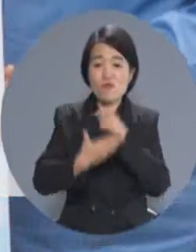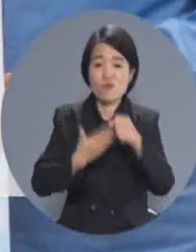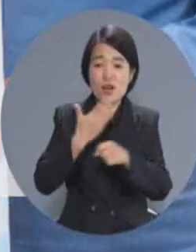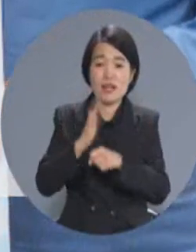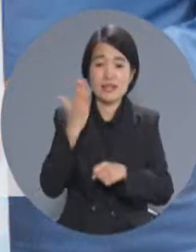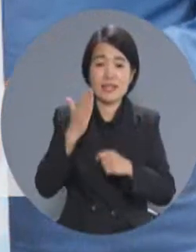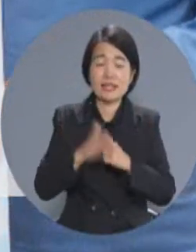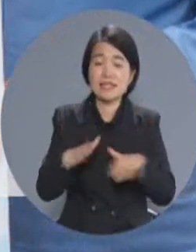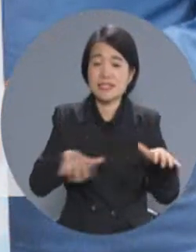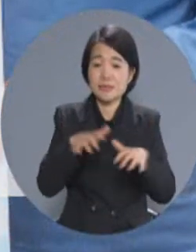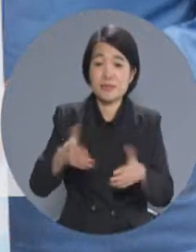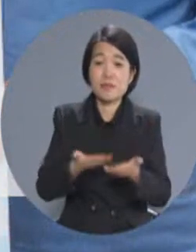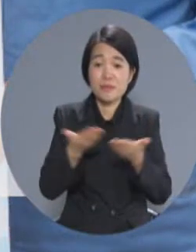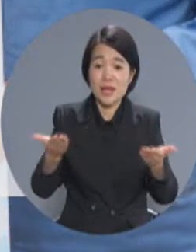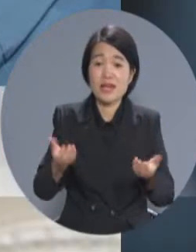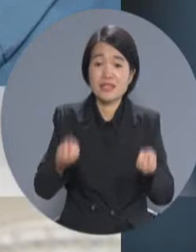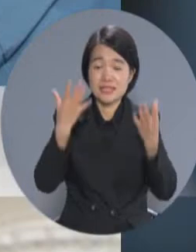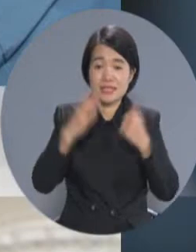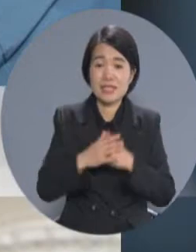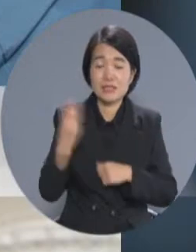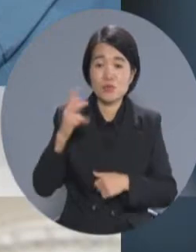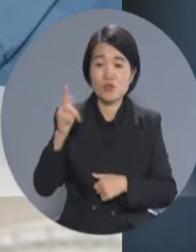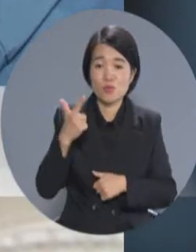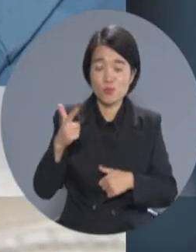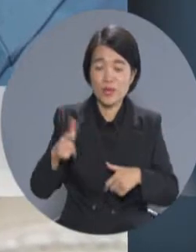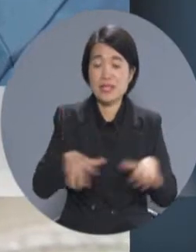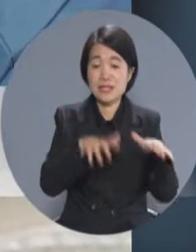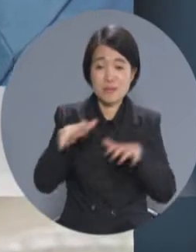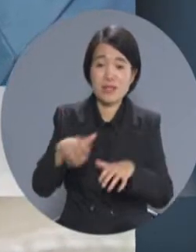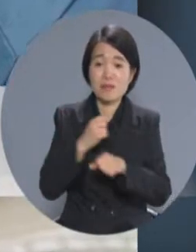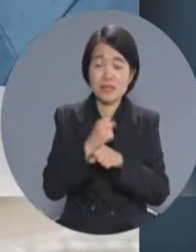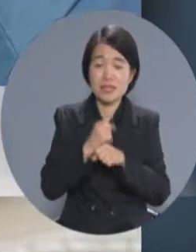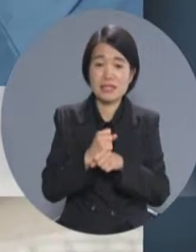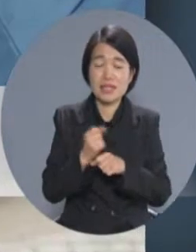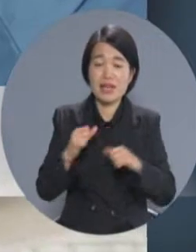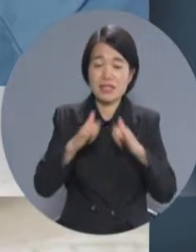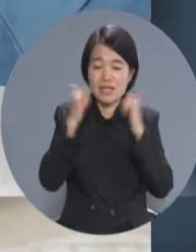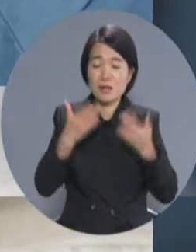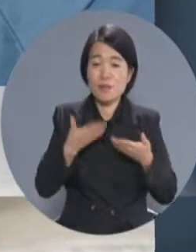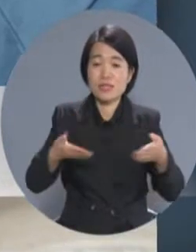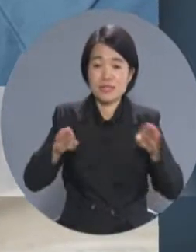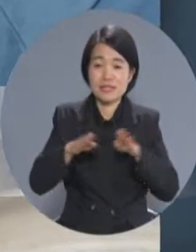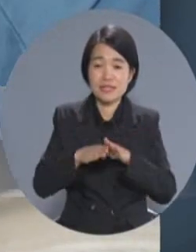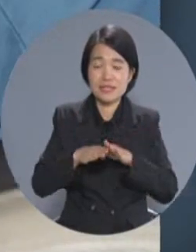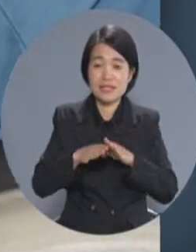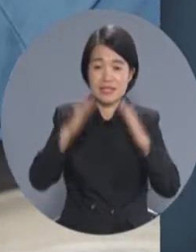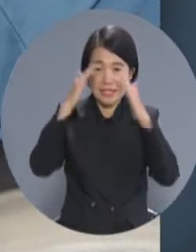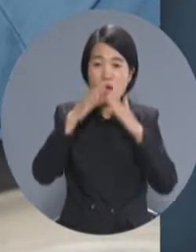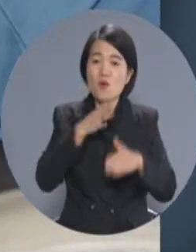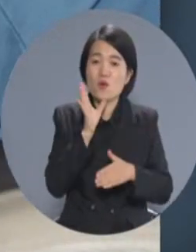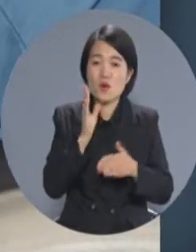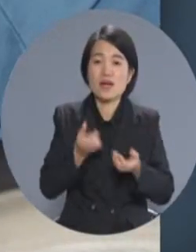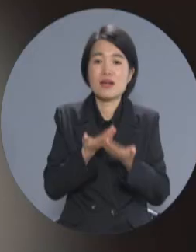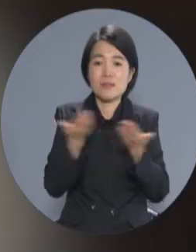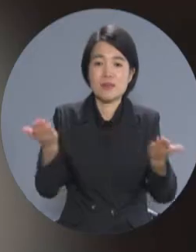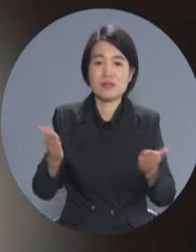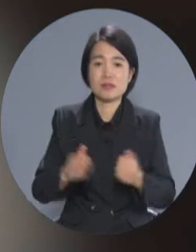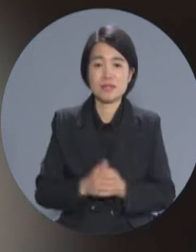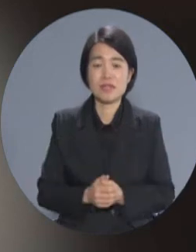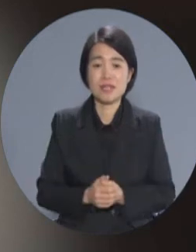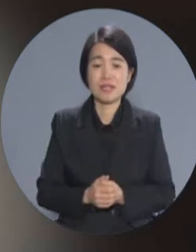9년차를 받는 이번 김장 전달식에서 3600포기의 김치를 담아 사회복지시설과 제가 노인 등의 전달했습니다